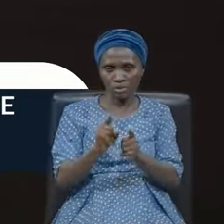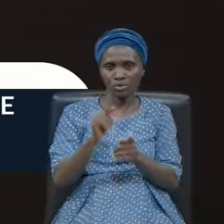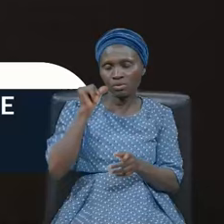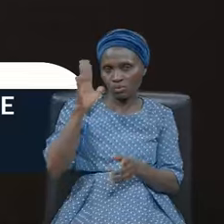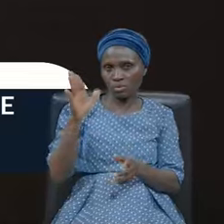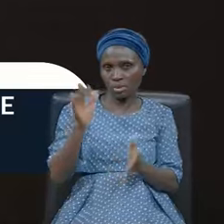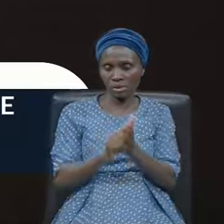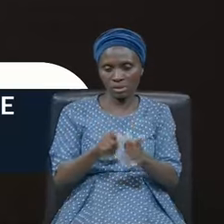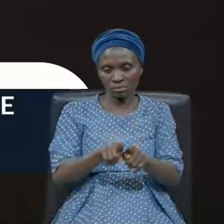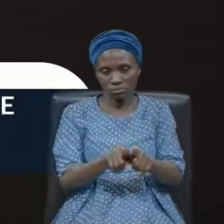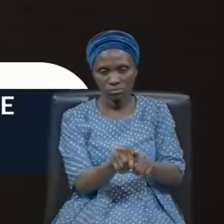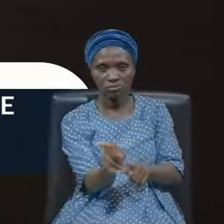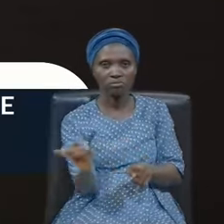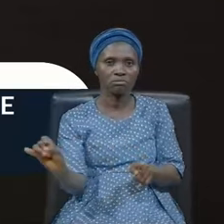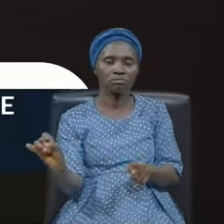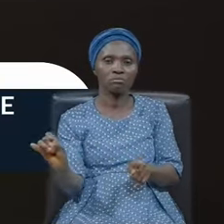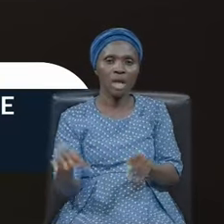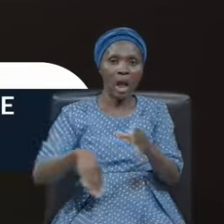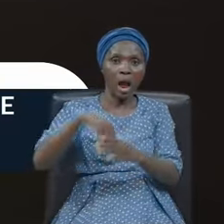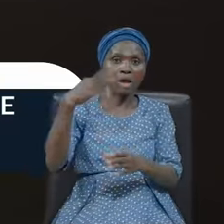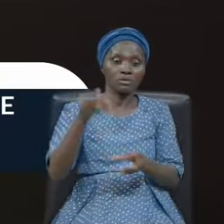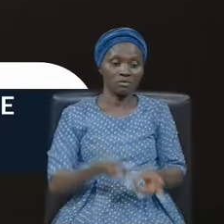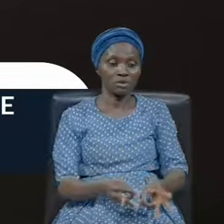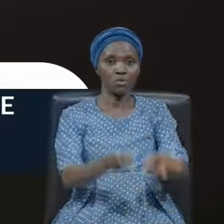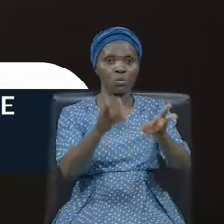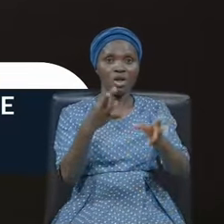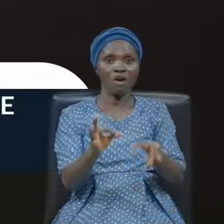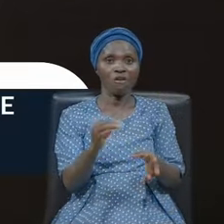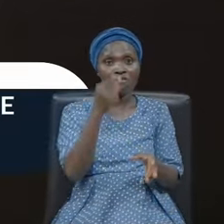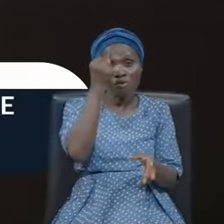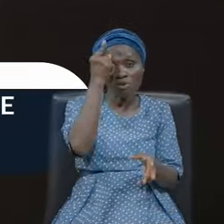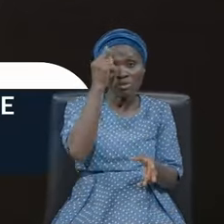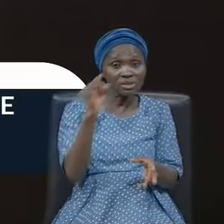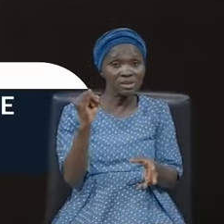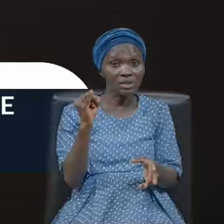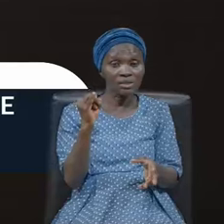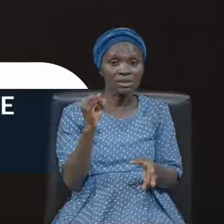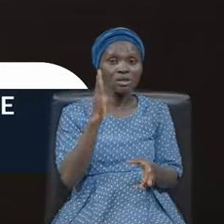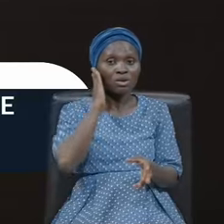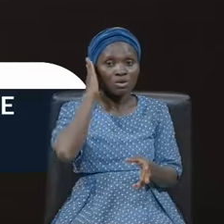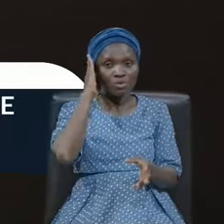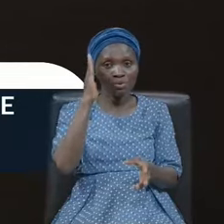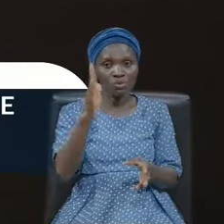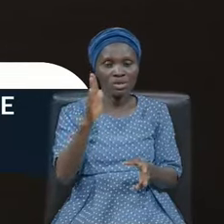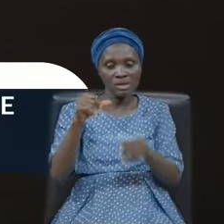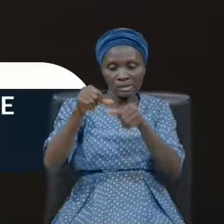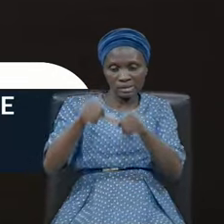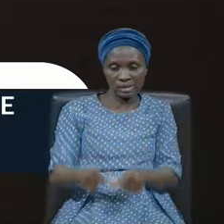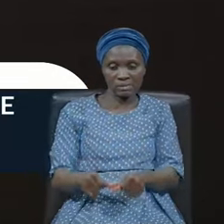L'homme ou la femme qui s'écarte du chemin de la sagesse reposera dans